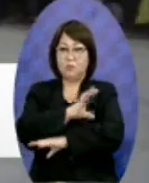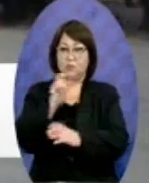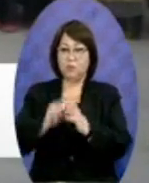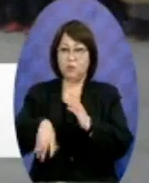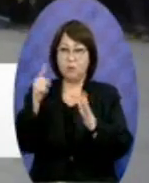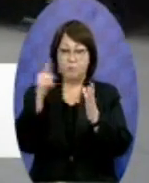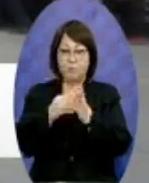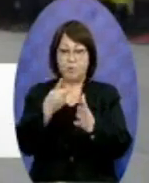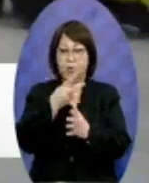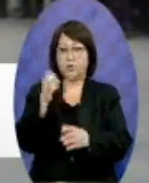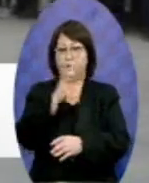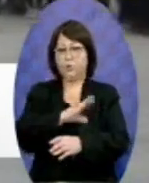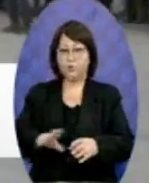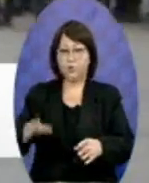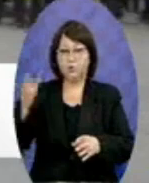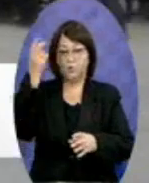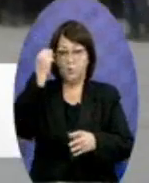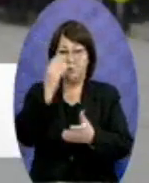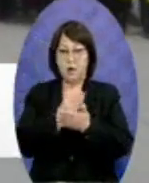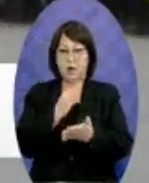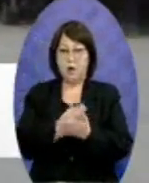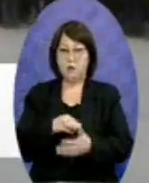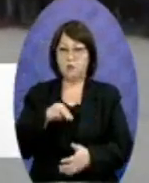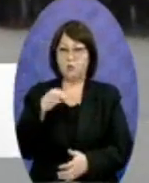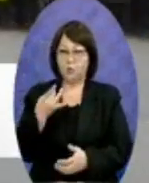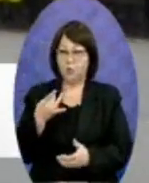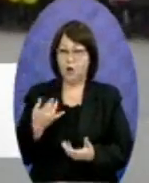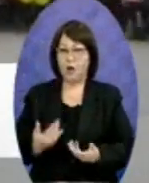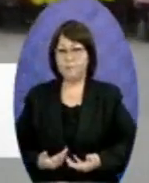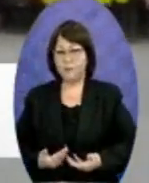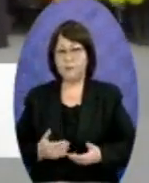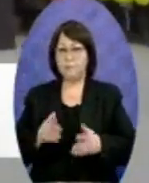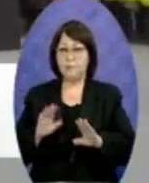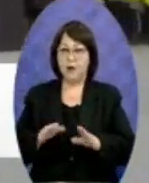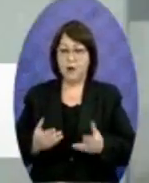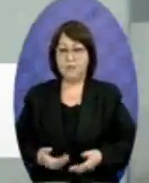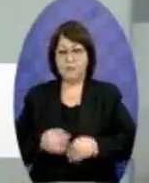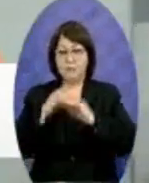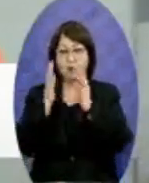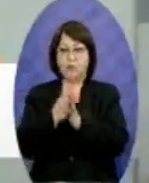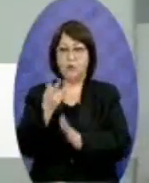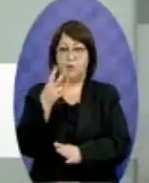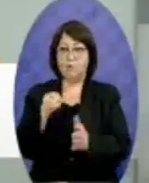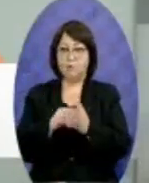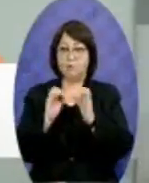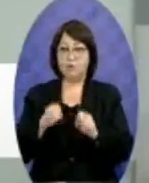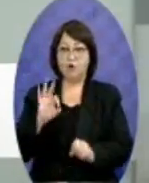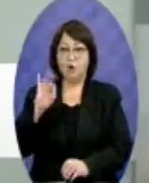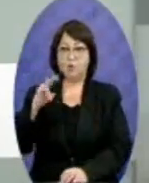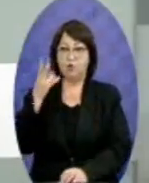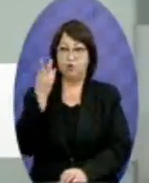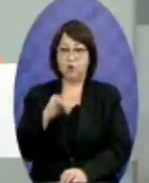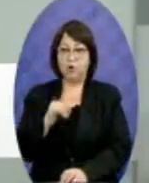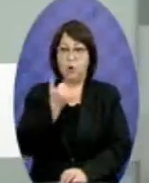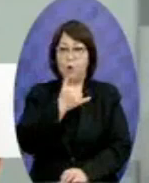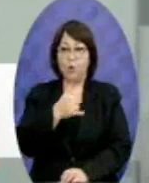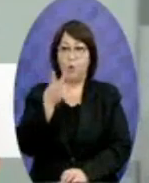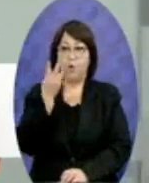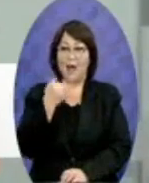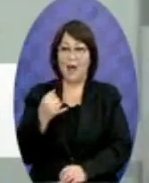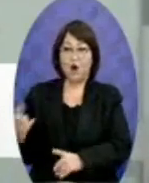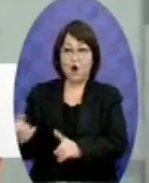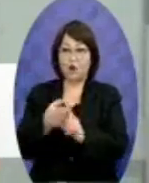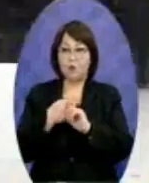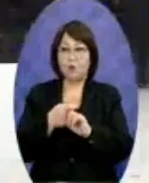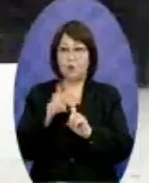1200 хүүхэд суралцдаг. Төр болон байнгын оршин суугчийн тоо 20000 гарчээ. Энэ бол оюу толгойн уурхайг давсан өсөлт. Хүн ам